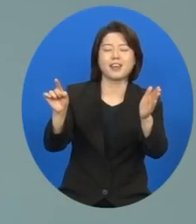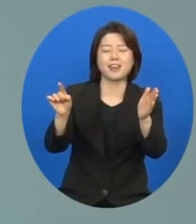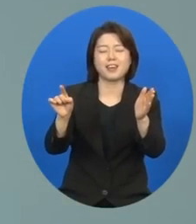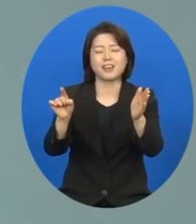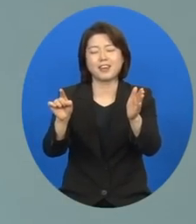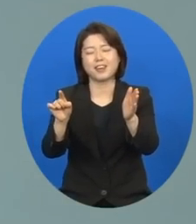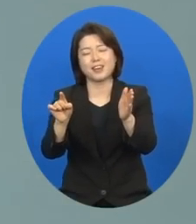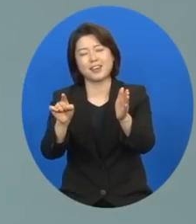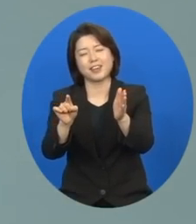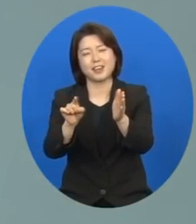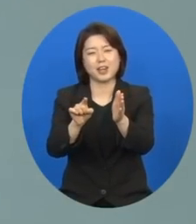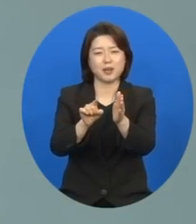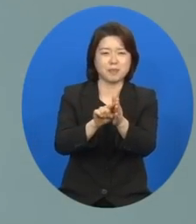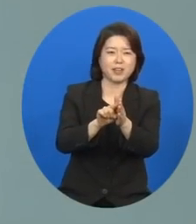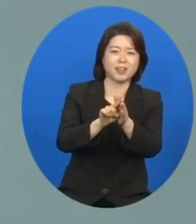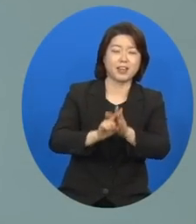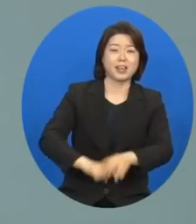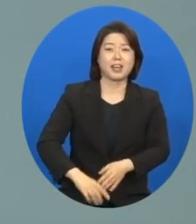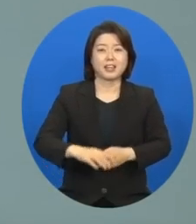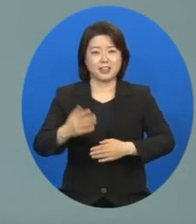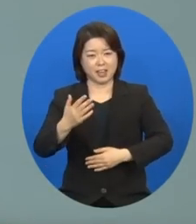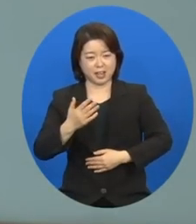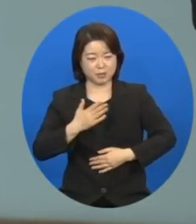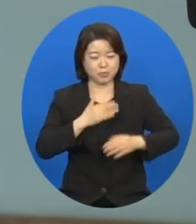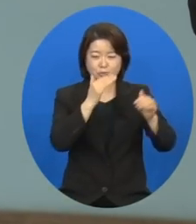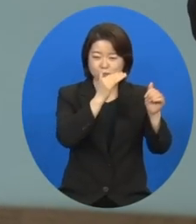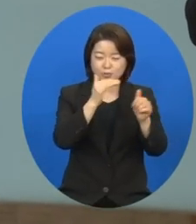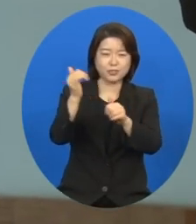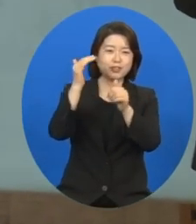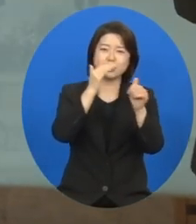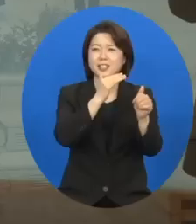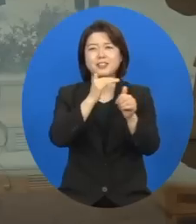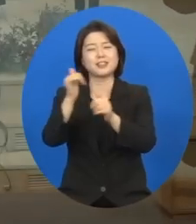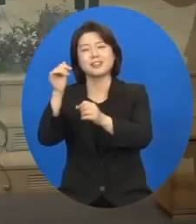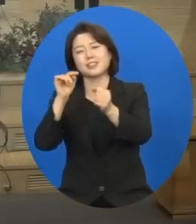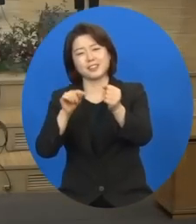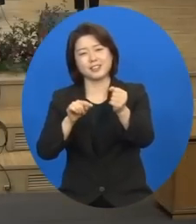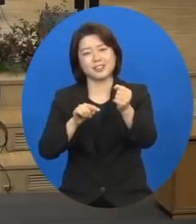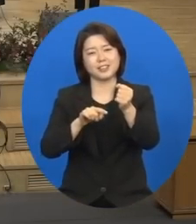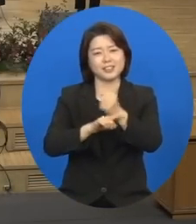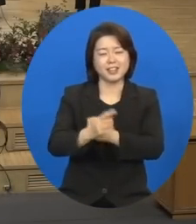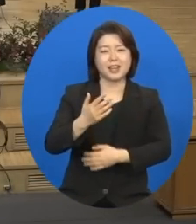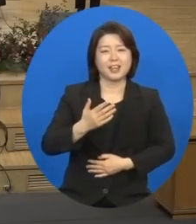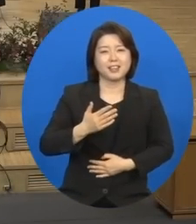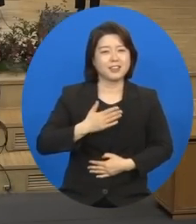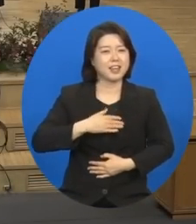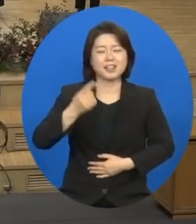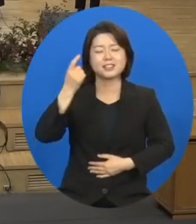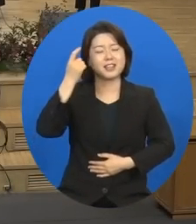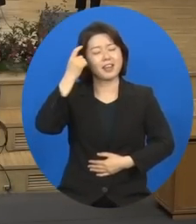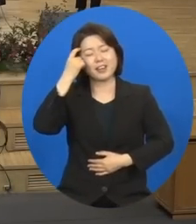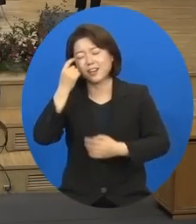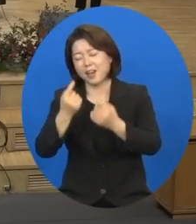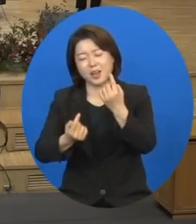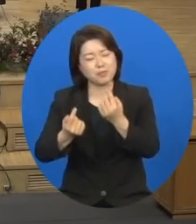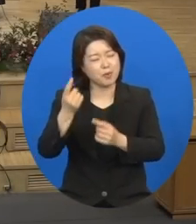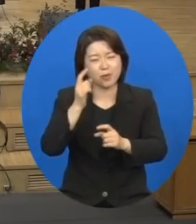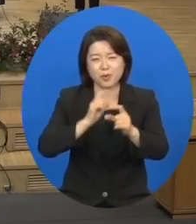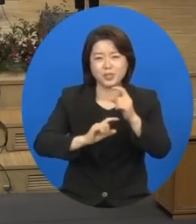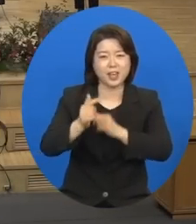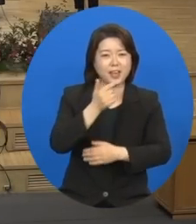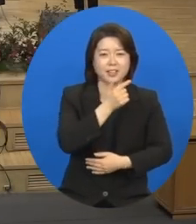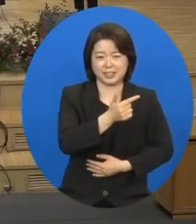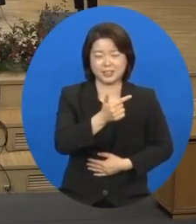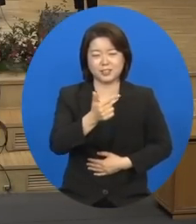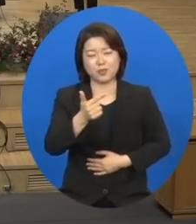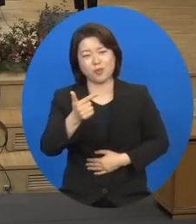있네. 날 향한 계획 날 흐르신 듯 내